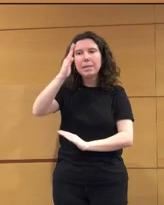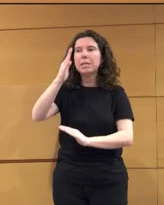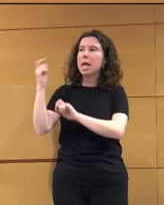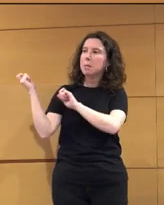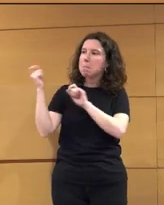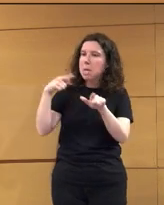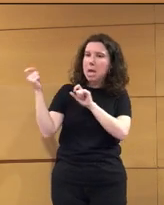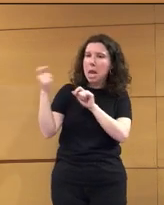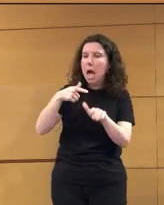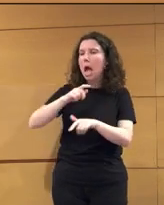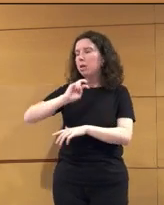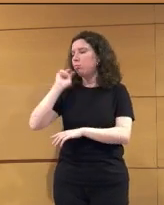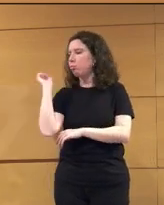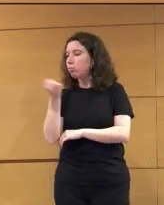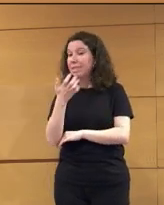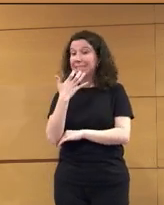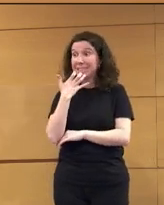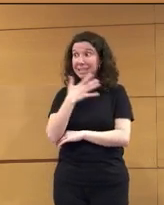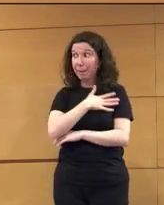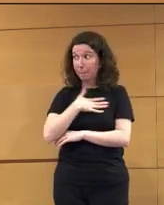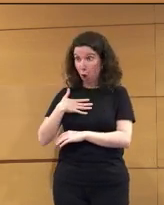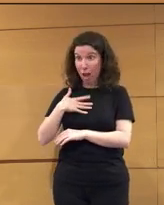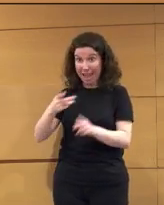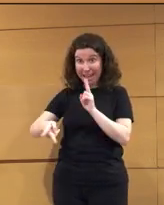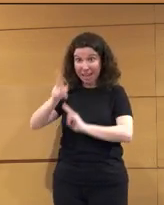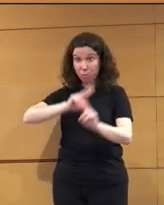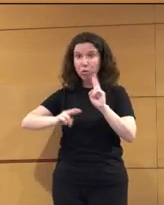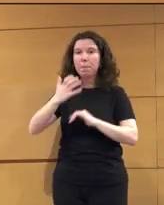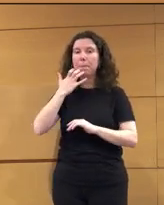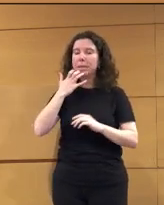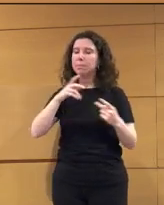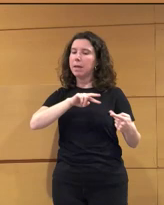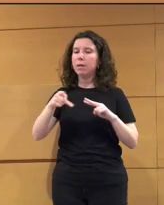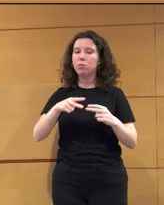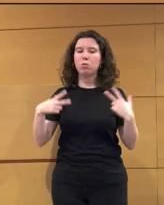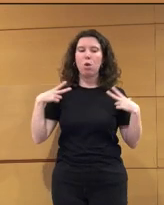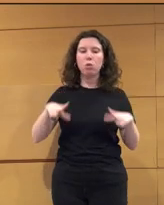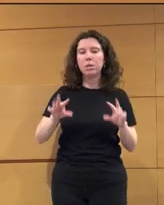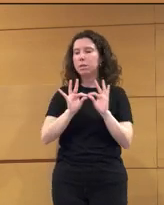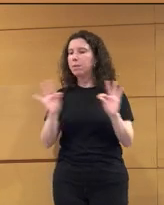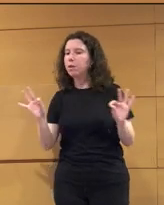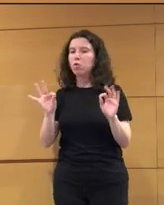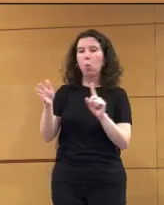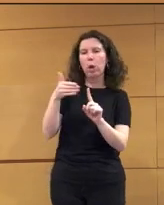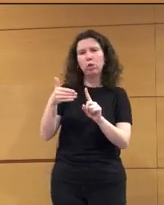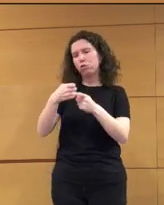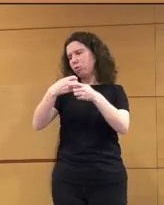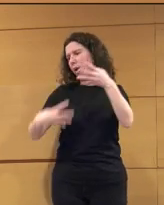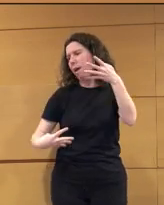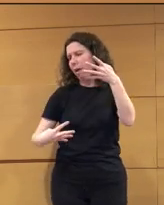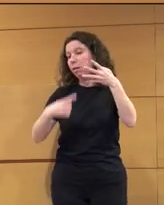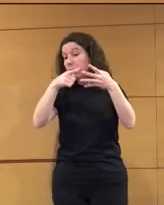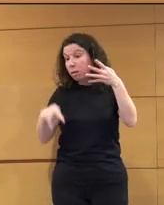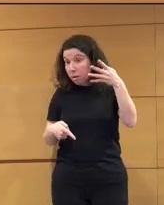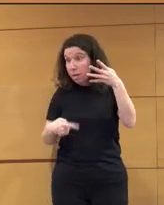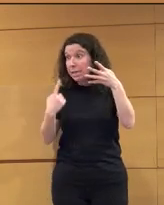etc., m'ho volguéssiu dir, és a dir, estic parlant, per exemple, traductors automàtics, simplificadors, correctors, totes aquestes tecnologies, què necessiteu